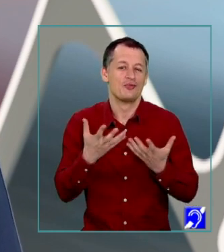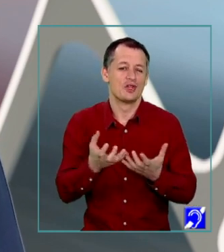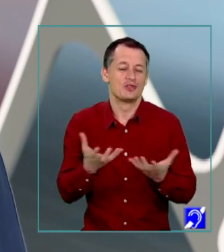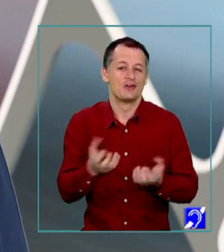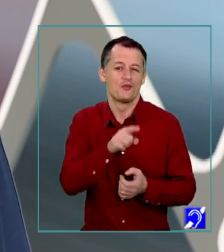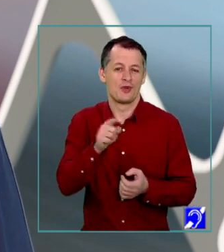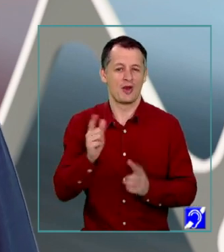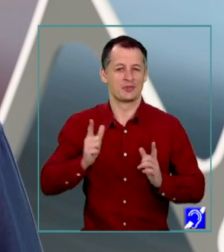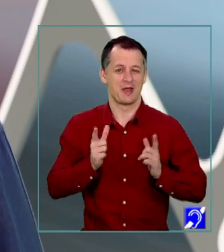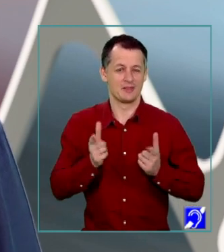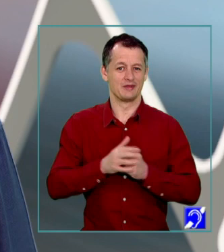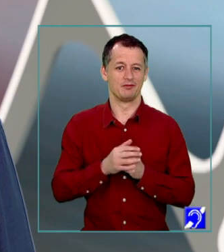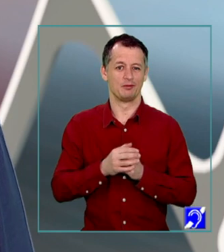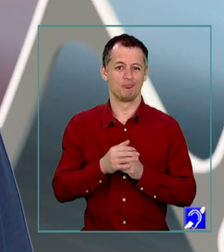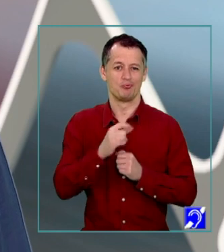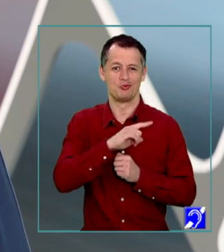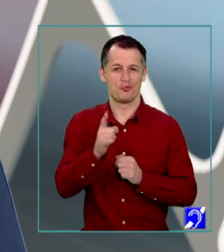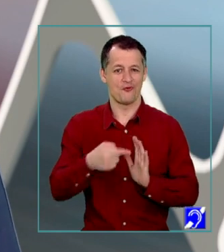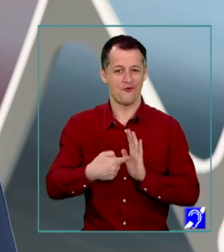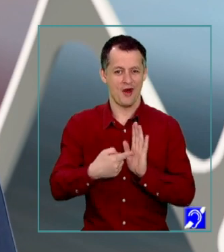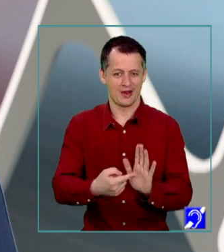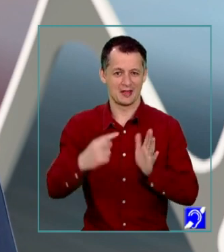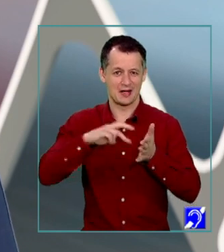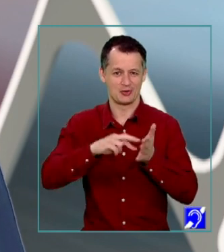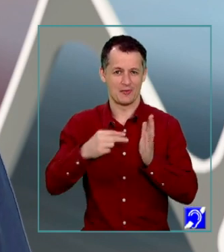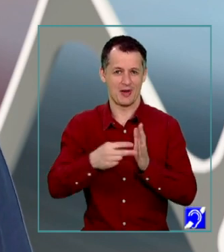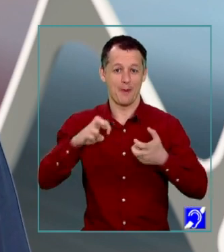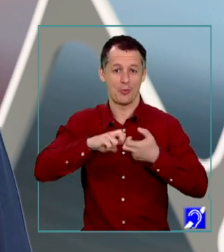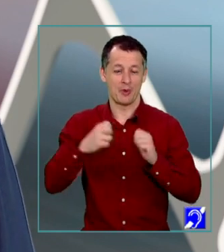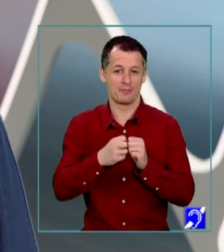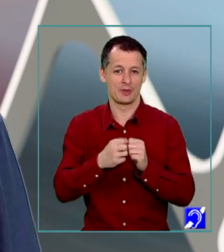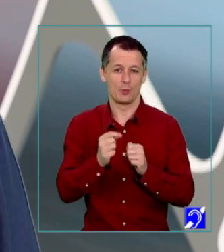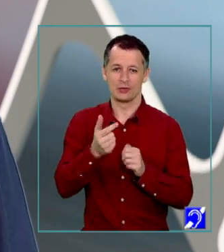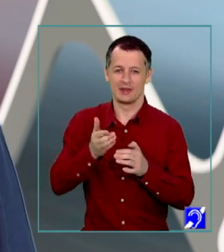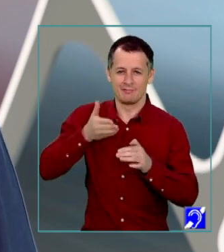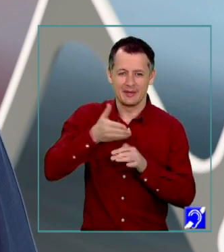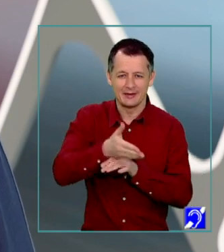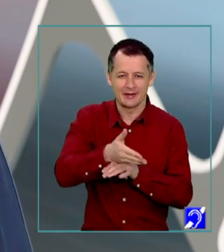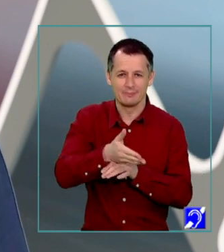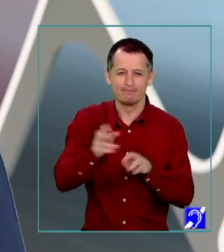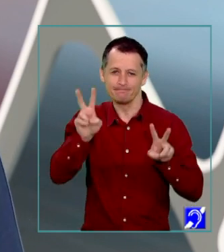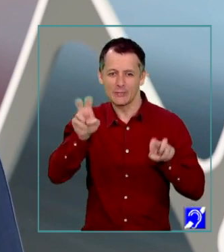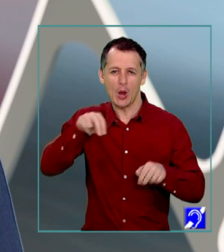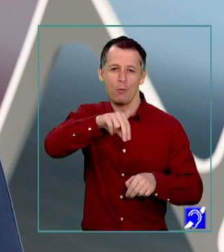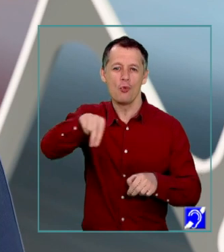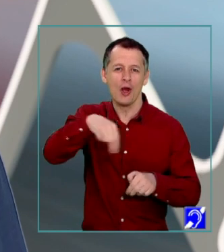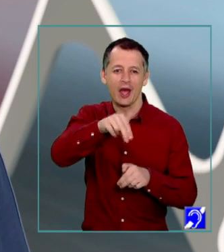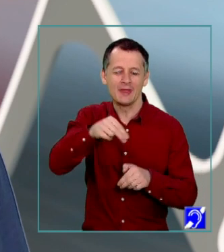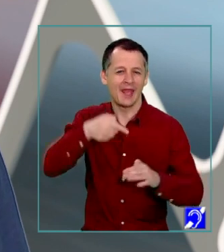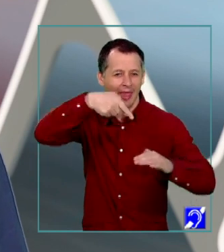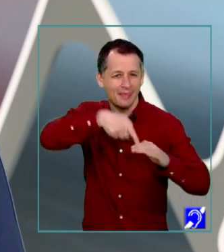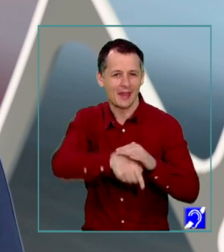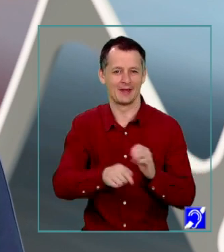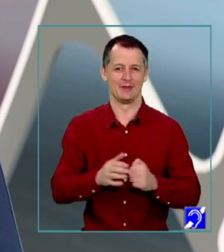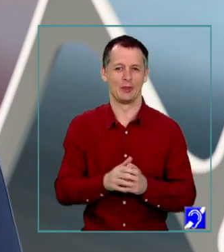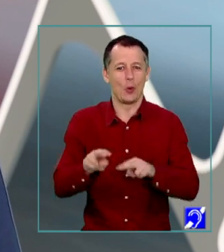nu vă voi arăta rezolvarea problemei, ci vom intra puțin în bucătăria internă a modului în